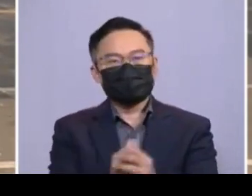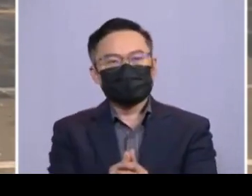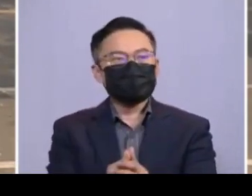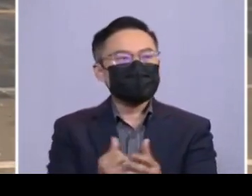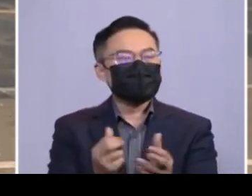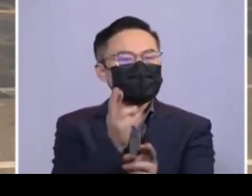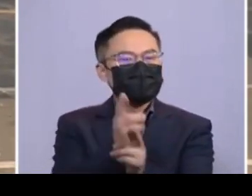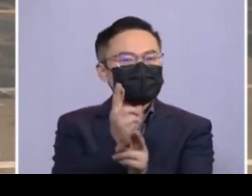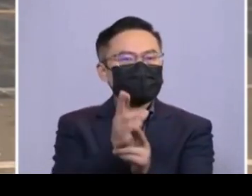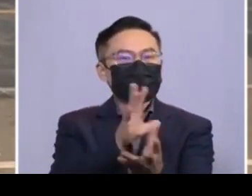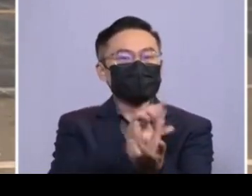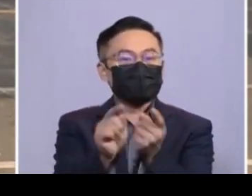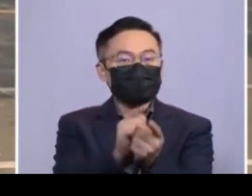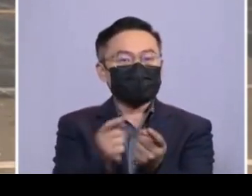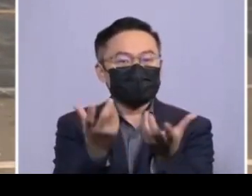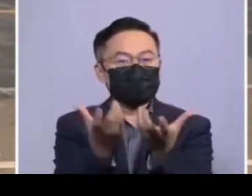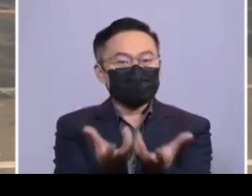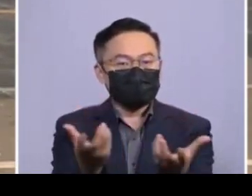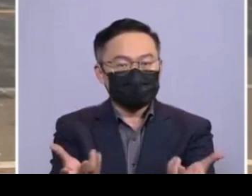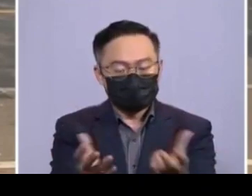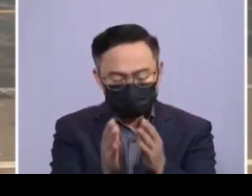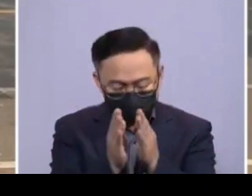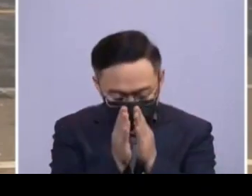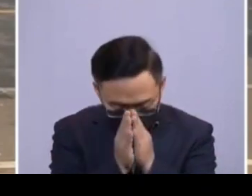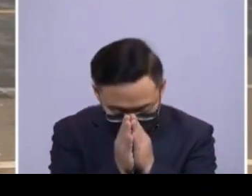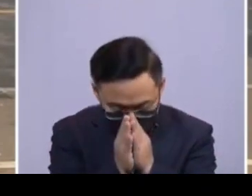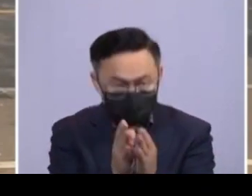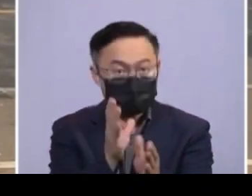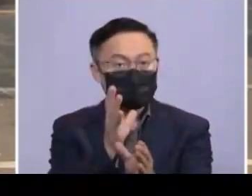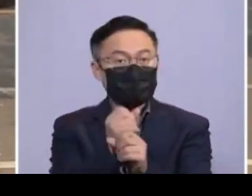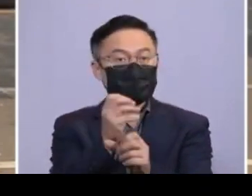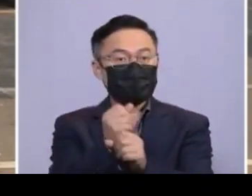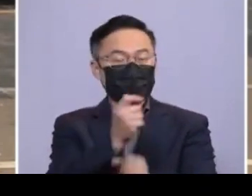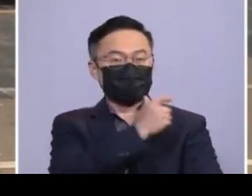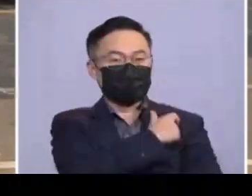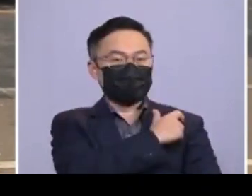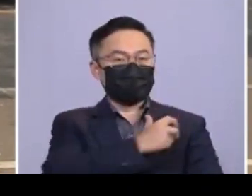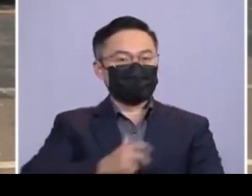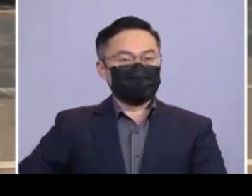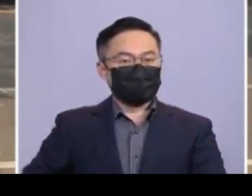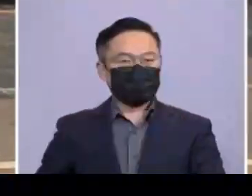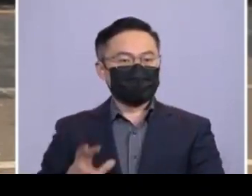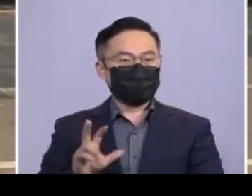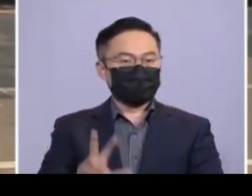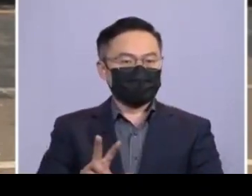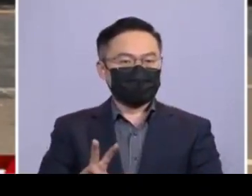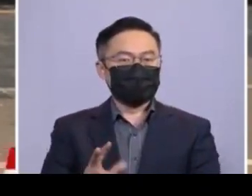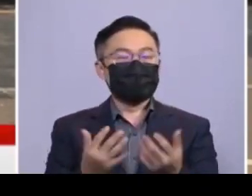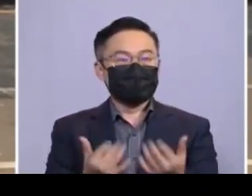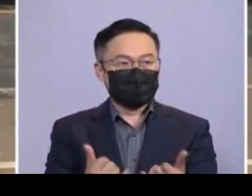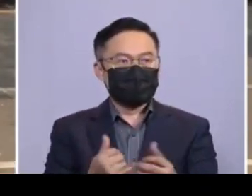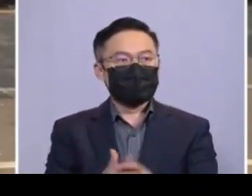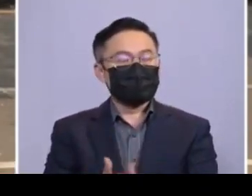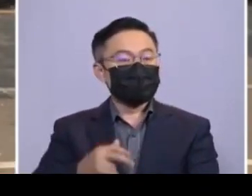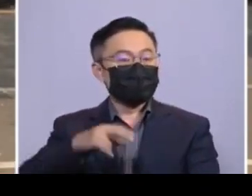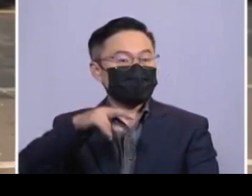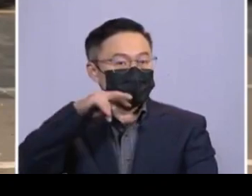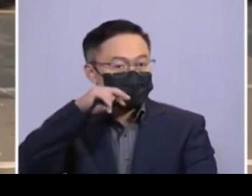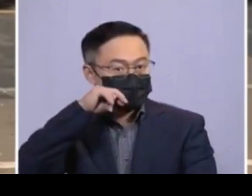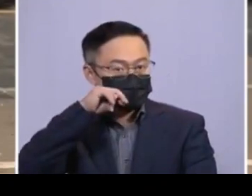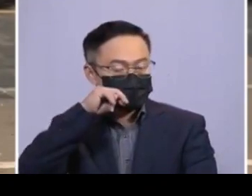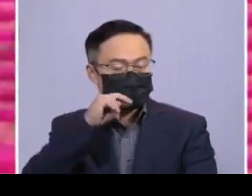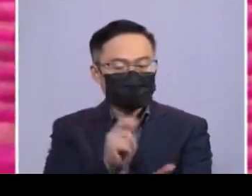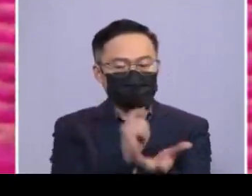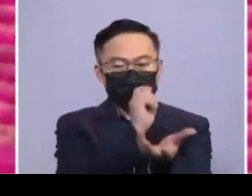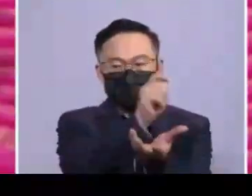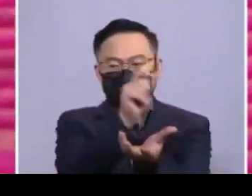สวยไหว้สาน้องสาวดีสามกษัตริย์นะครับพร้อมทั้งวันนี้ก็ยังเป็นวันมงคลครับที่มีการเริ่มจากจ่ายน้ำที่ปี๋ใหม่เมืองกันแล้ว